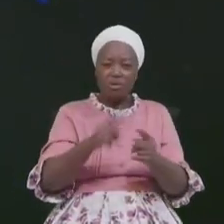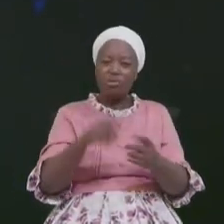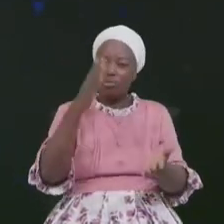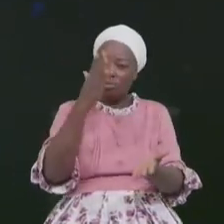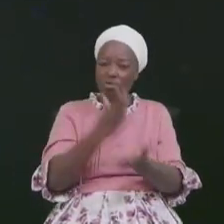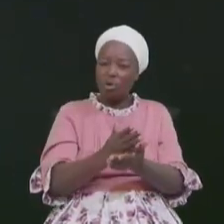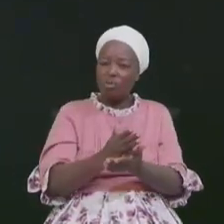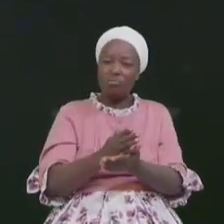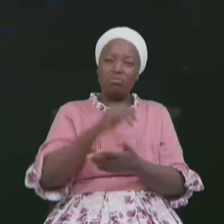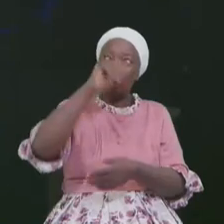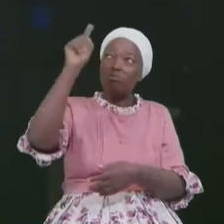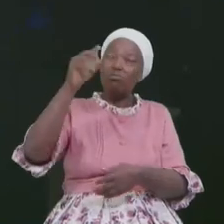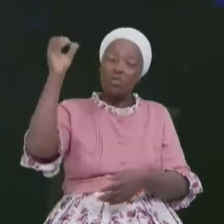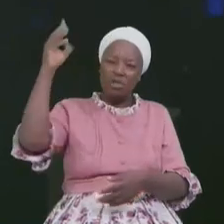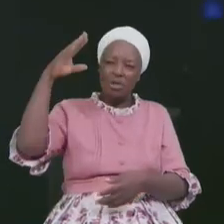arrêté.